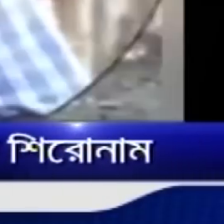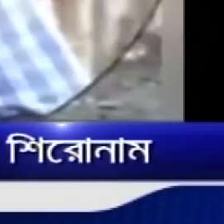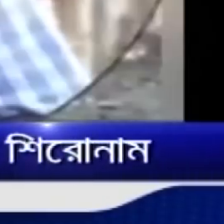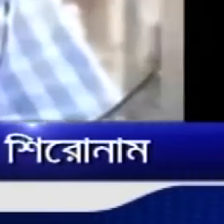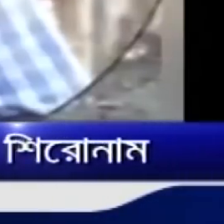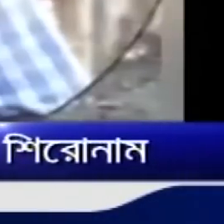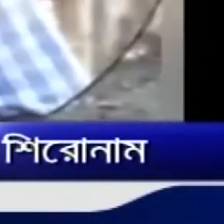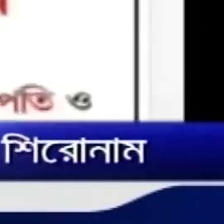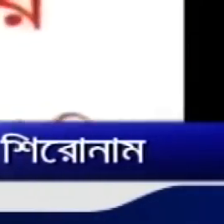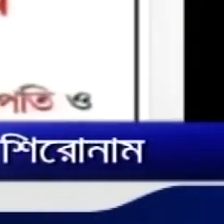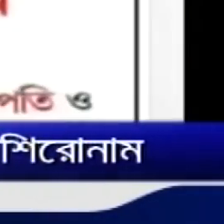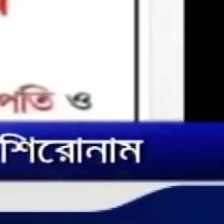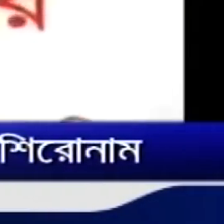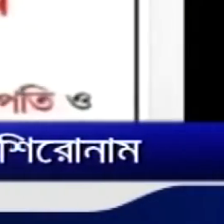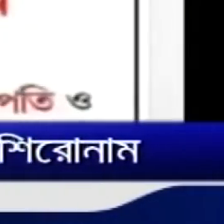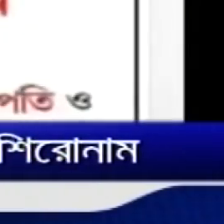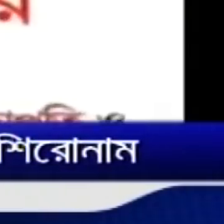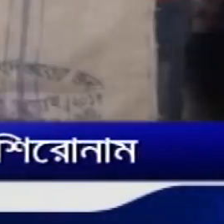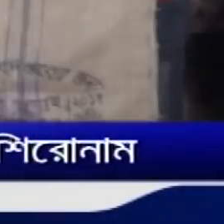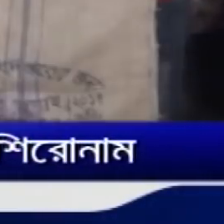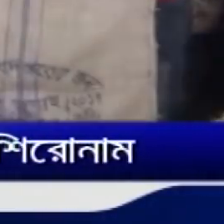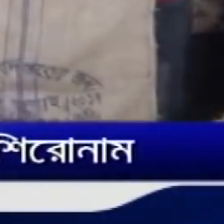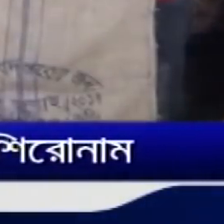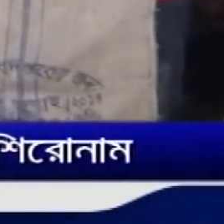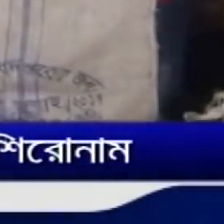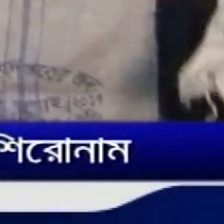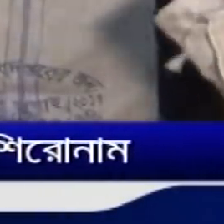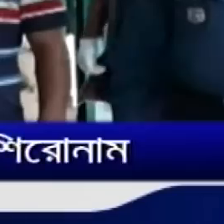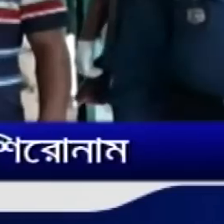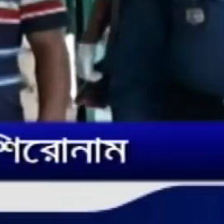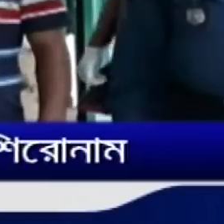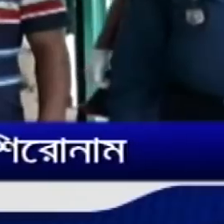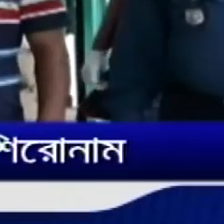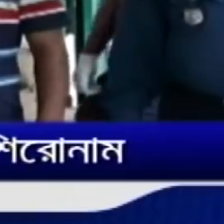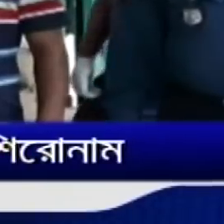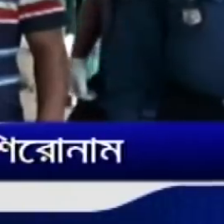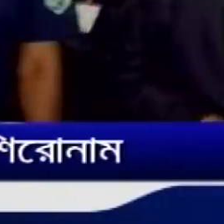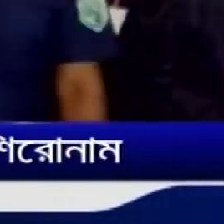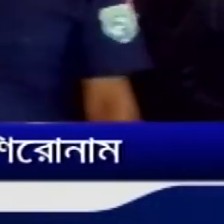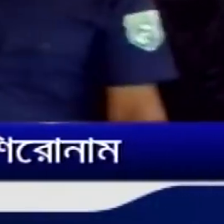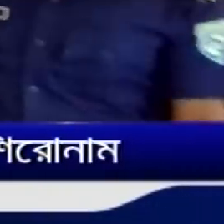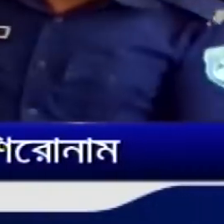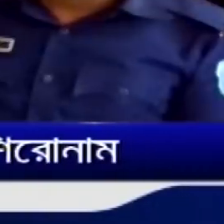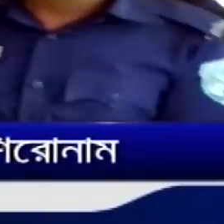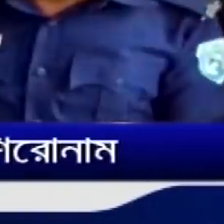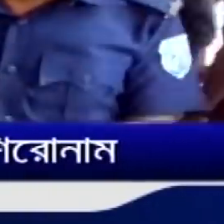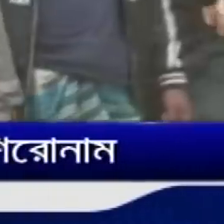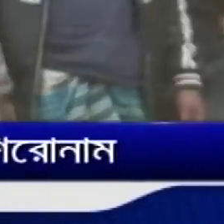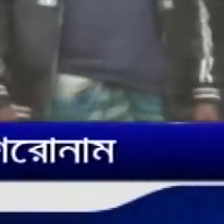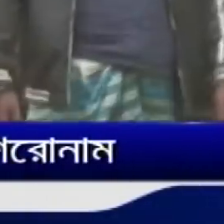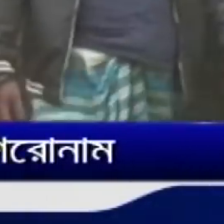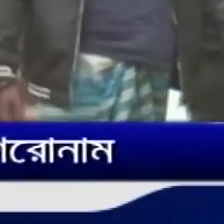চুরি ও বিতরণে অনিয়মের দায়ে 12 জন চেয়ারম্যান ও মেম্বার বরখাস্ত, দুর্নীতি করলেই কঠোর ব্যবস্থা জানালেন এলজিআরডি